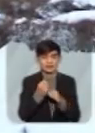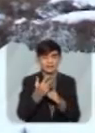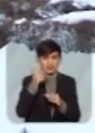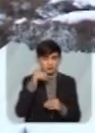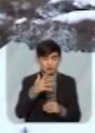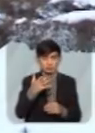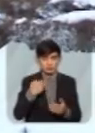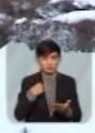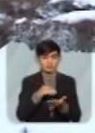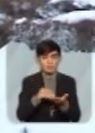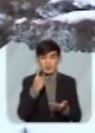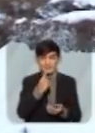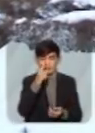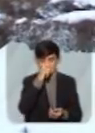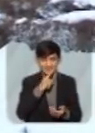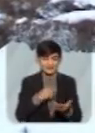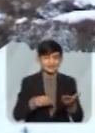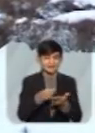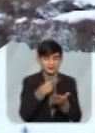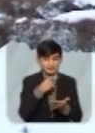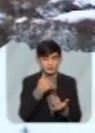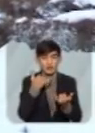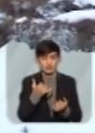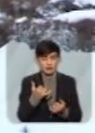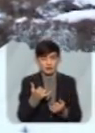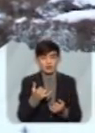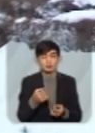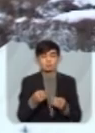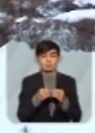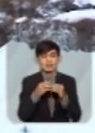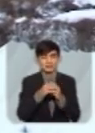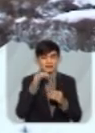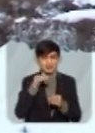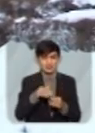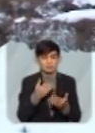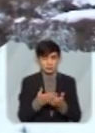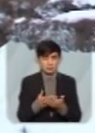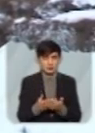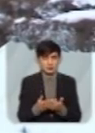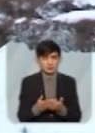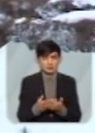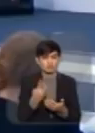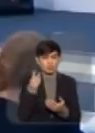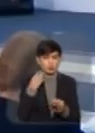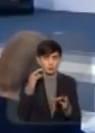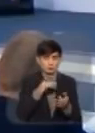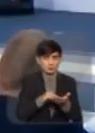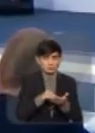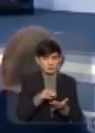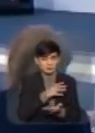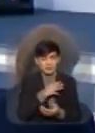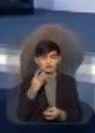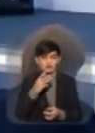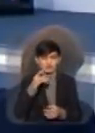айын төлеңіздер деді, бірінші айын төлеп қойдық. Енді қазір 15 мың көлемінде қарыз жазып қойыпты.